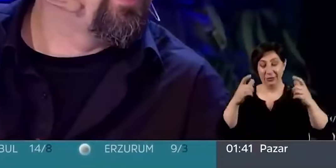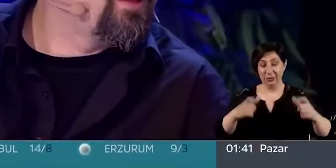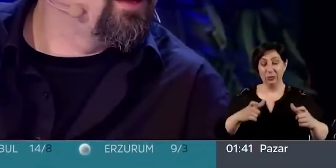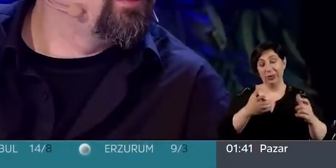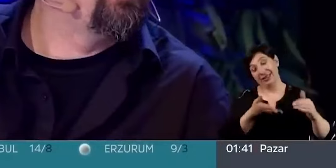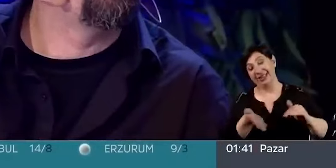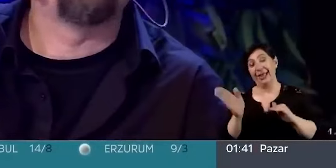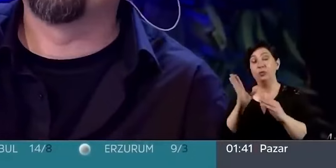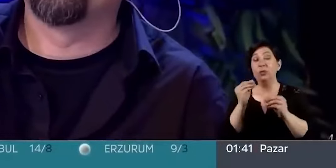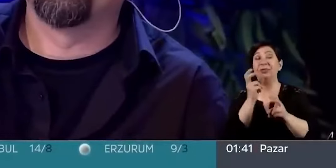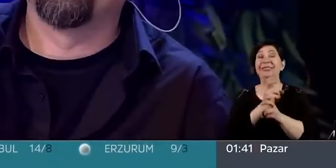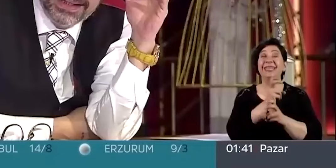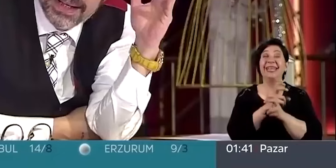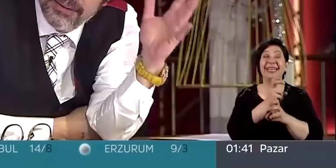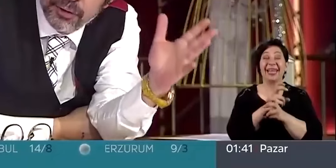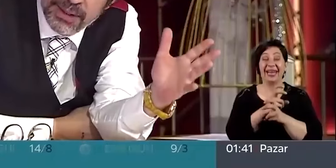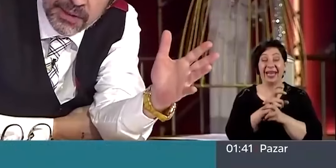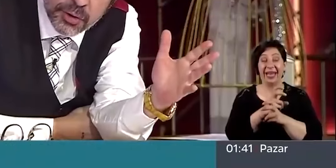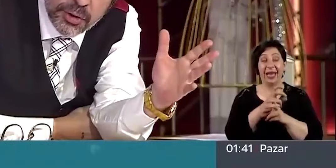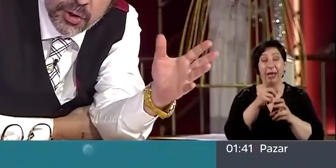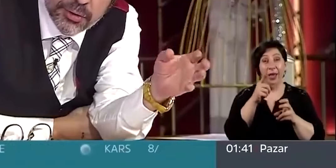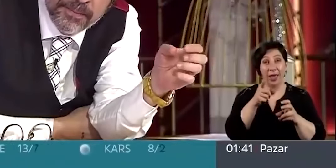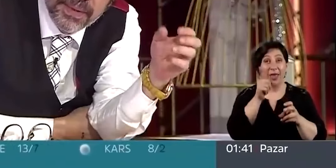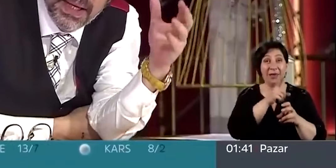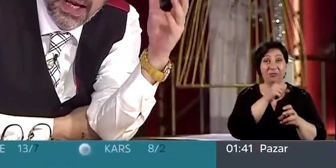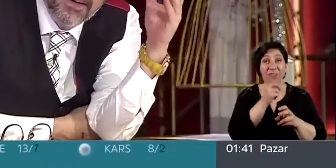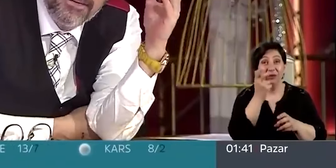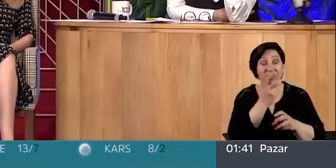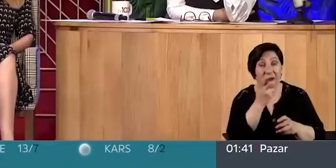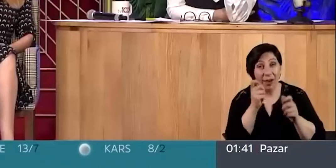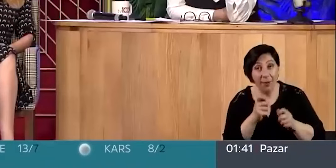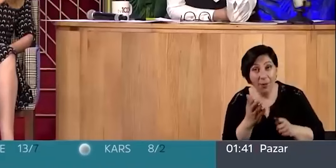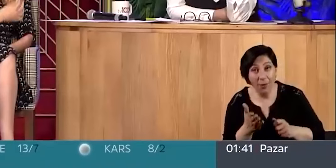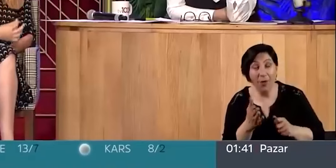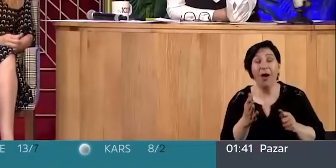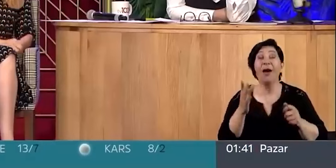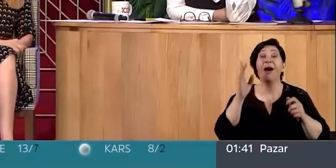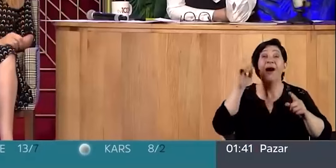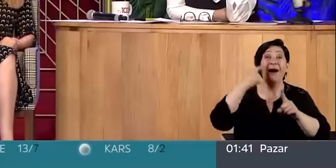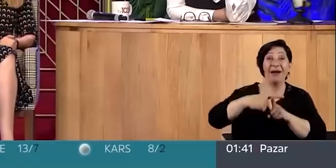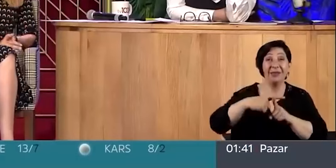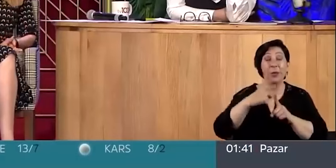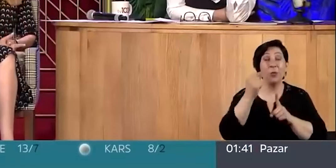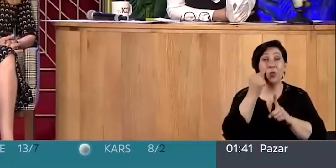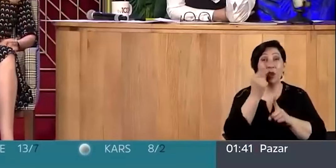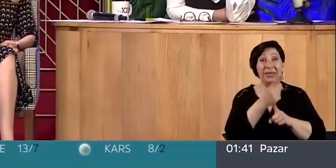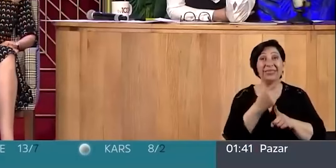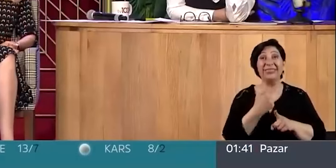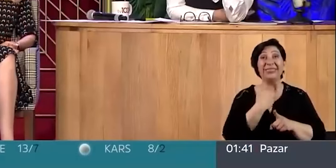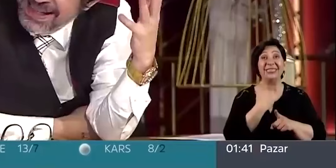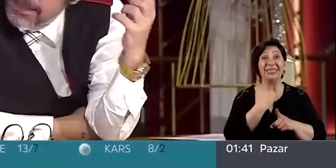Stüdyoyu boşaltalım. Oh, çok tehlikeli. Bilen. Bir kere It's Now or Never söylüyor. Ve yani tabii ki Bülent Hanım'ın